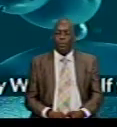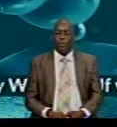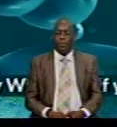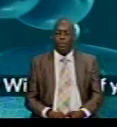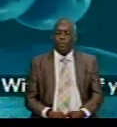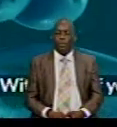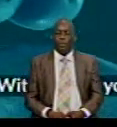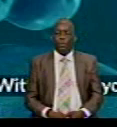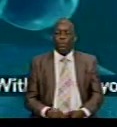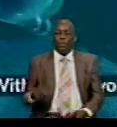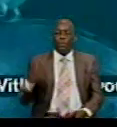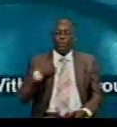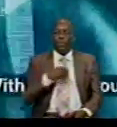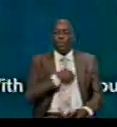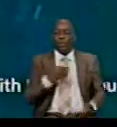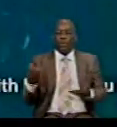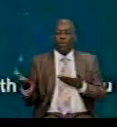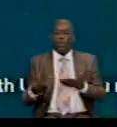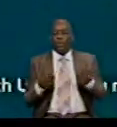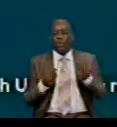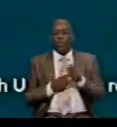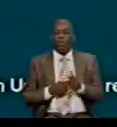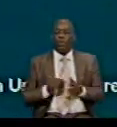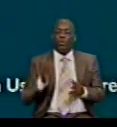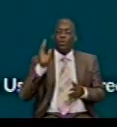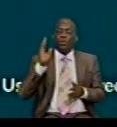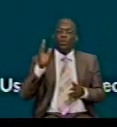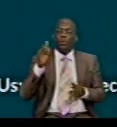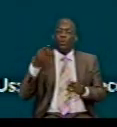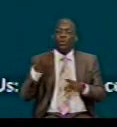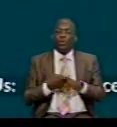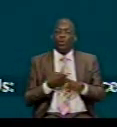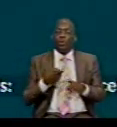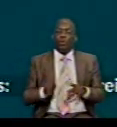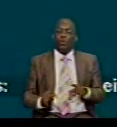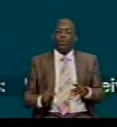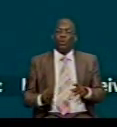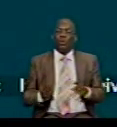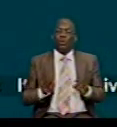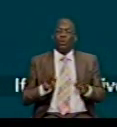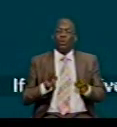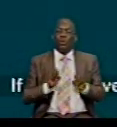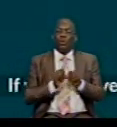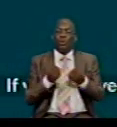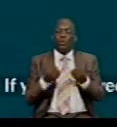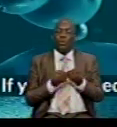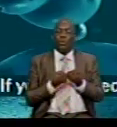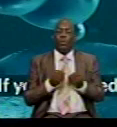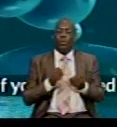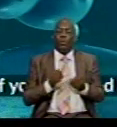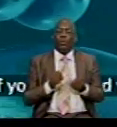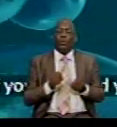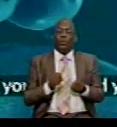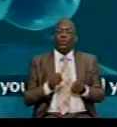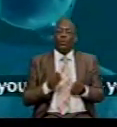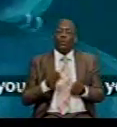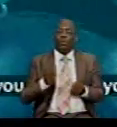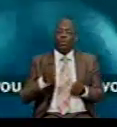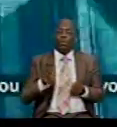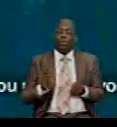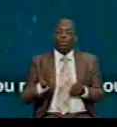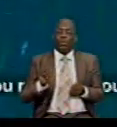we bring you this testimony from the social media YouTube. Stella Ojetade is testifying of how